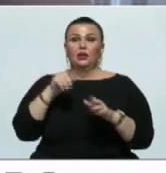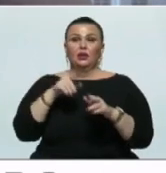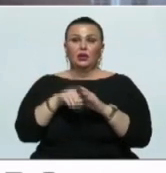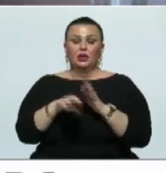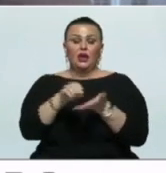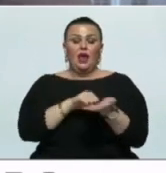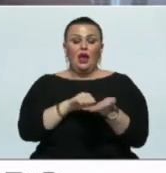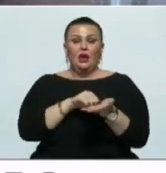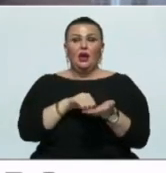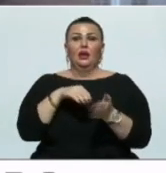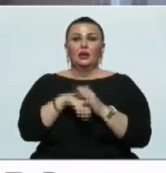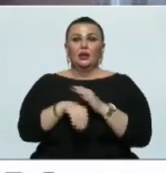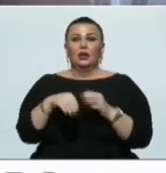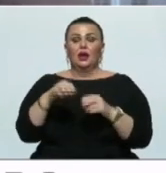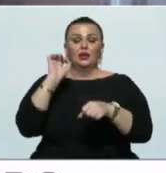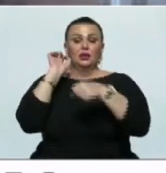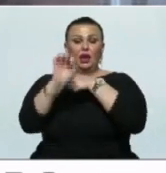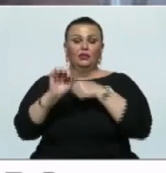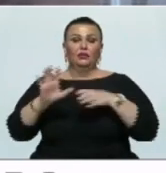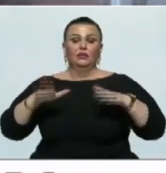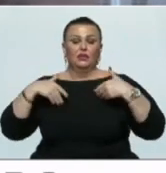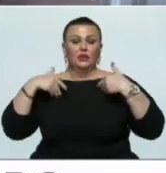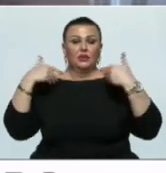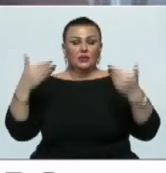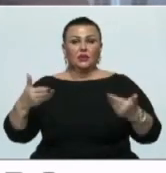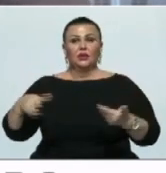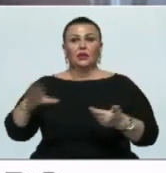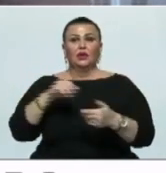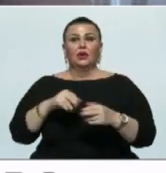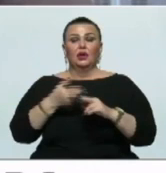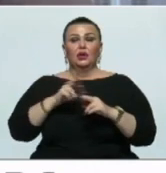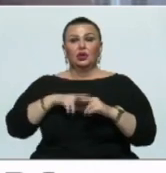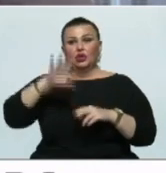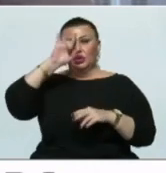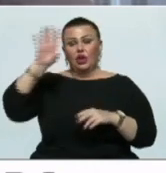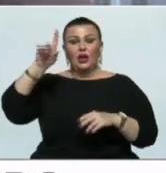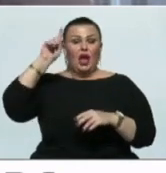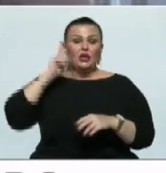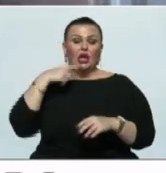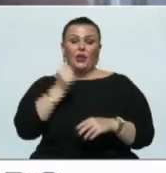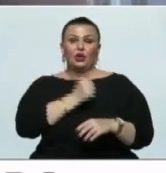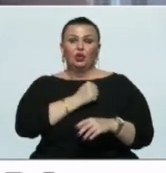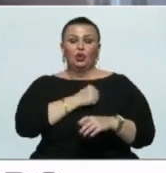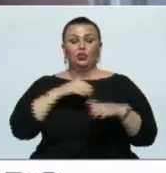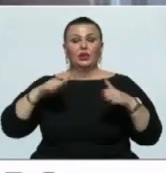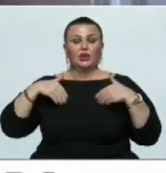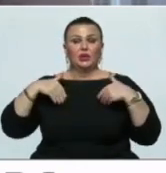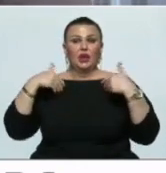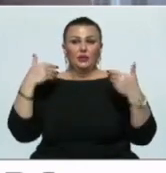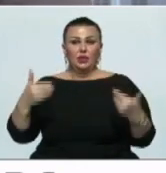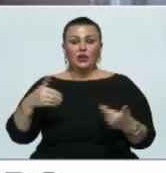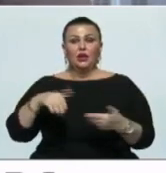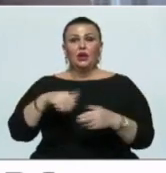tekrar zaferiniz kutlu olsun. Şanlı Azerbaycan ordusunu tebrik ediyorum.